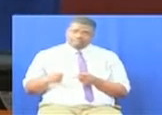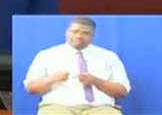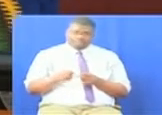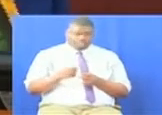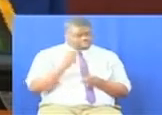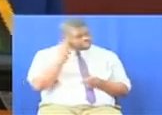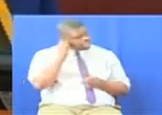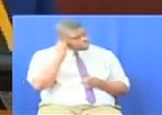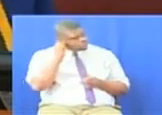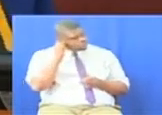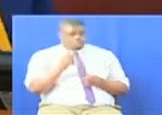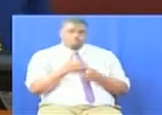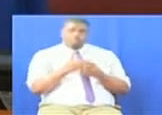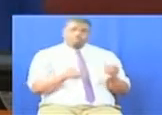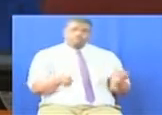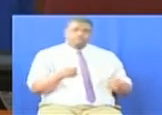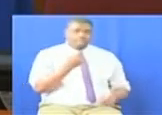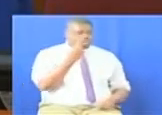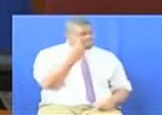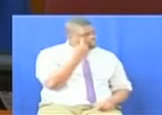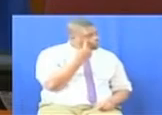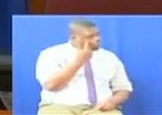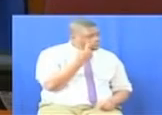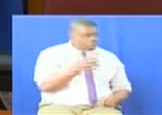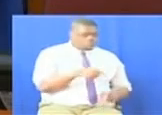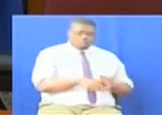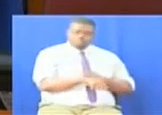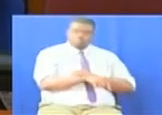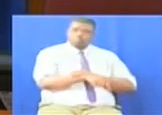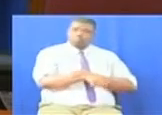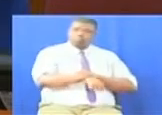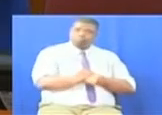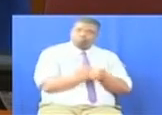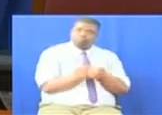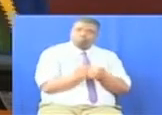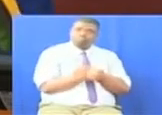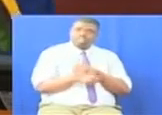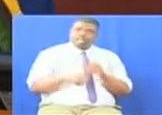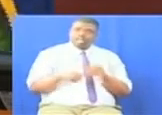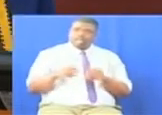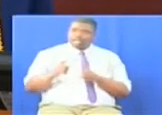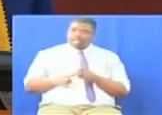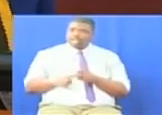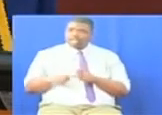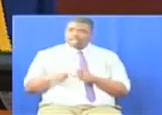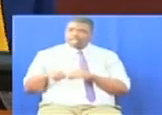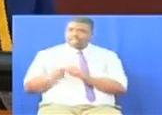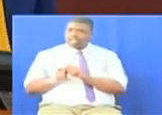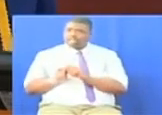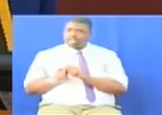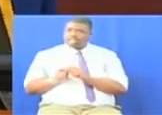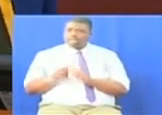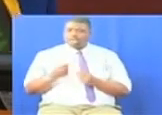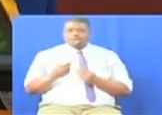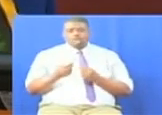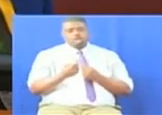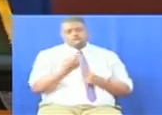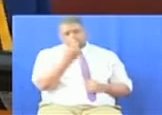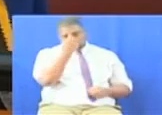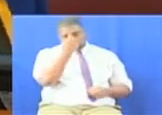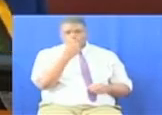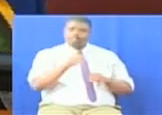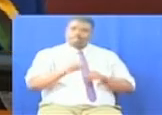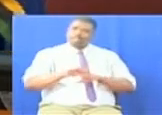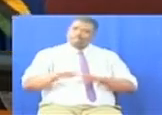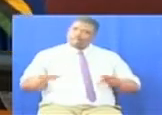jicho, hakuna aliyechomoka mkono, hakuna aliye katika kidole. Dodoma ni salama ndugu